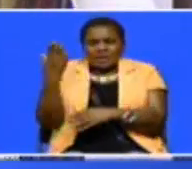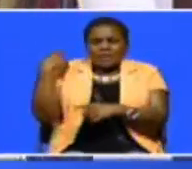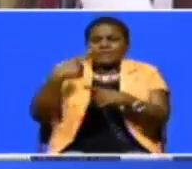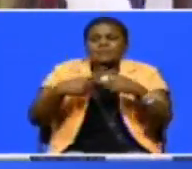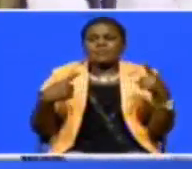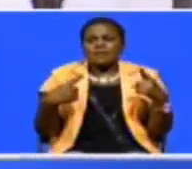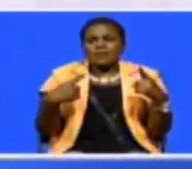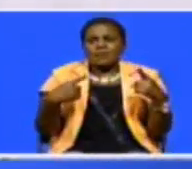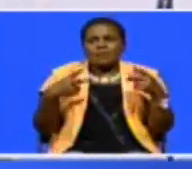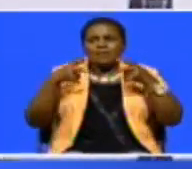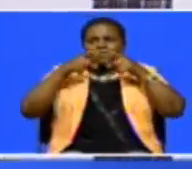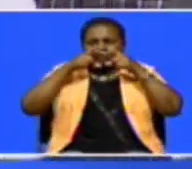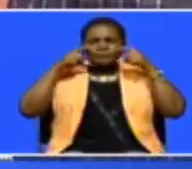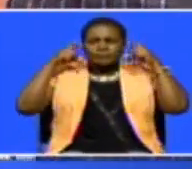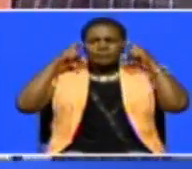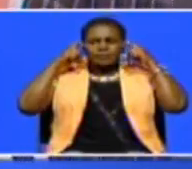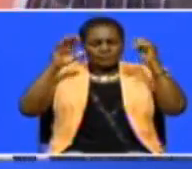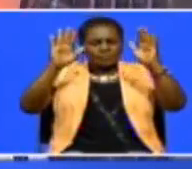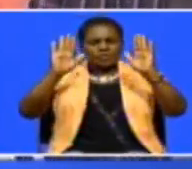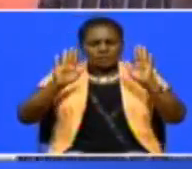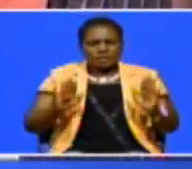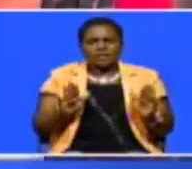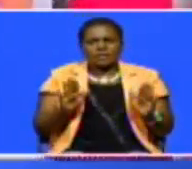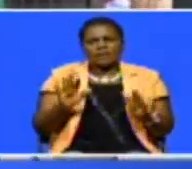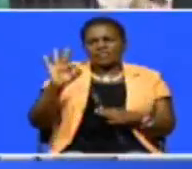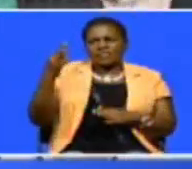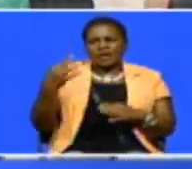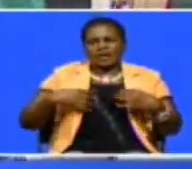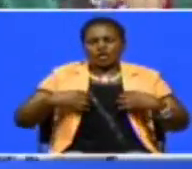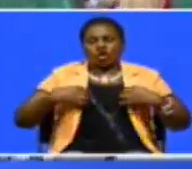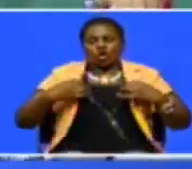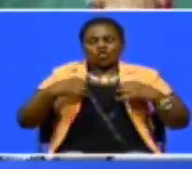jana, barakoa zilichukua nafasi muhimu kama vazi la tatu.